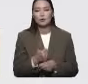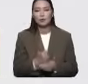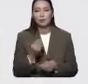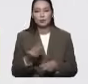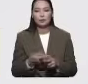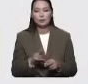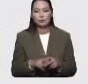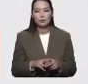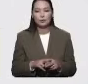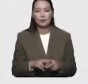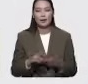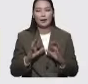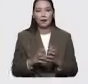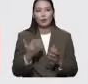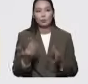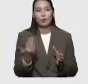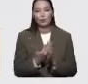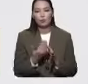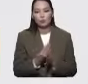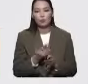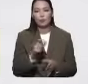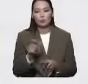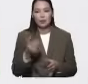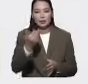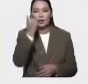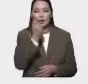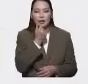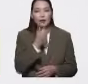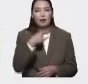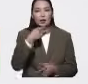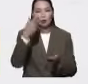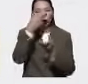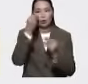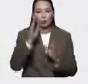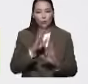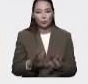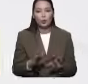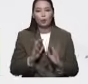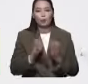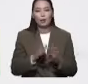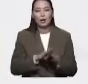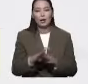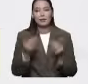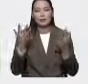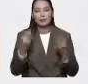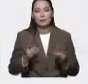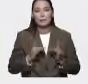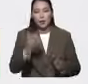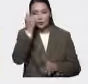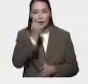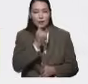айналамыздағы осындай бір-бірімізге көмектескен сәттерде рахмет айтуды ұмытпайық. Тек осы бүкіл әлемдік рахмет күнде ғана емес,